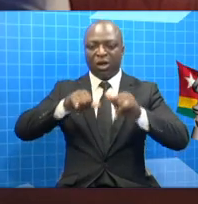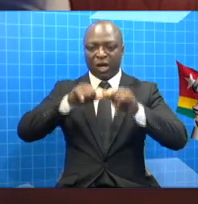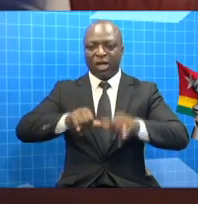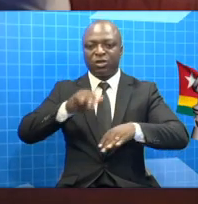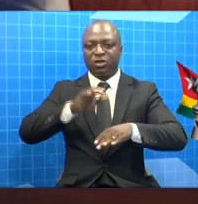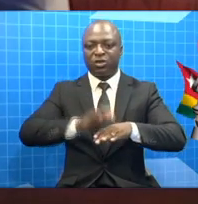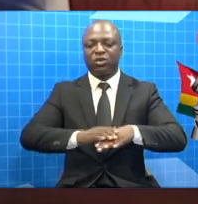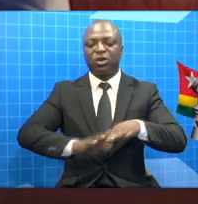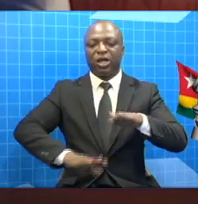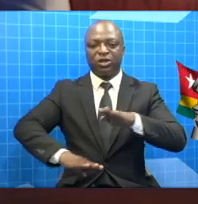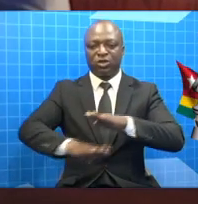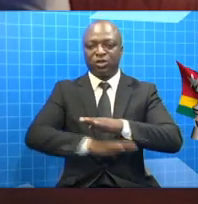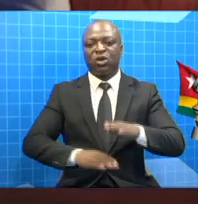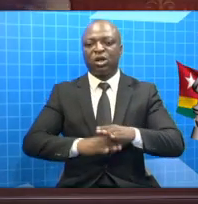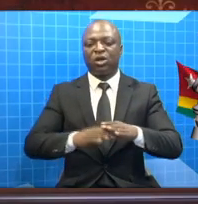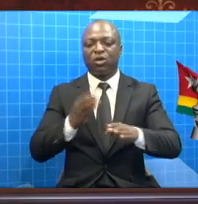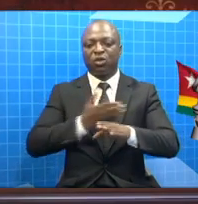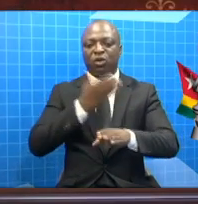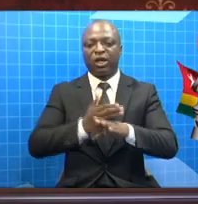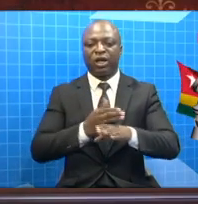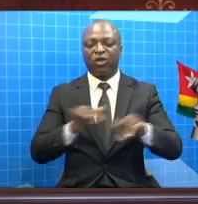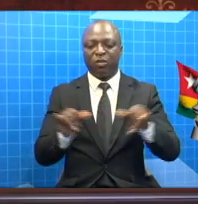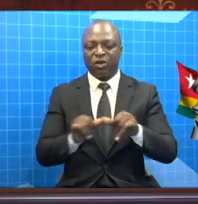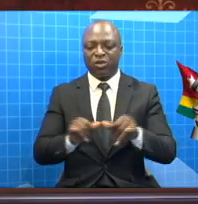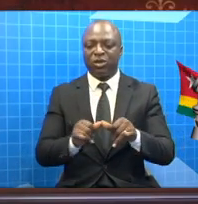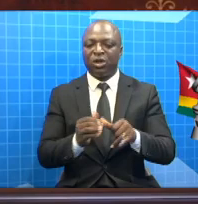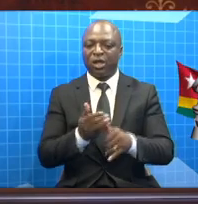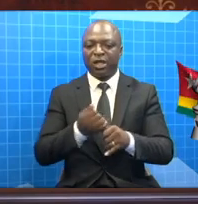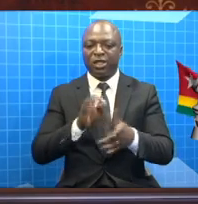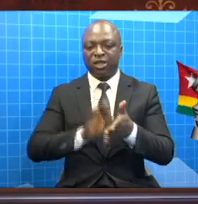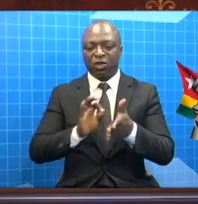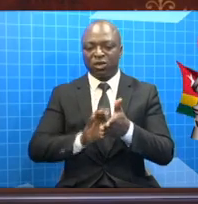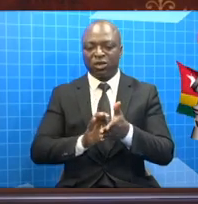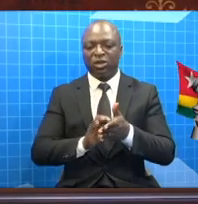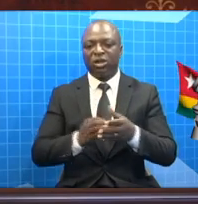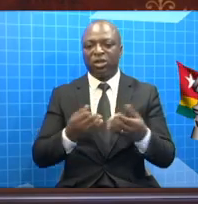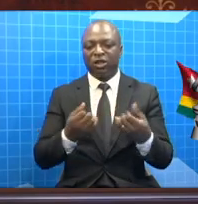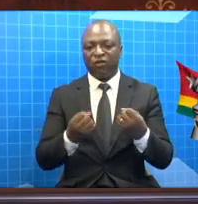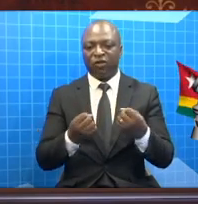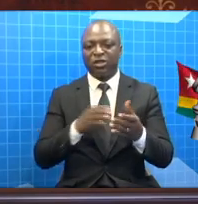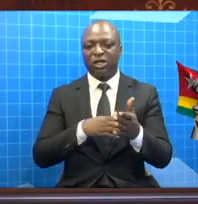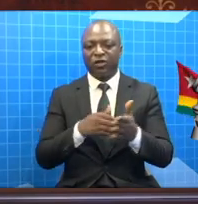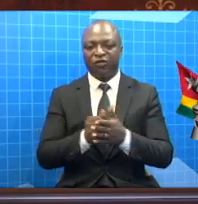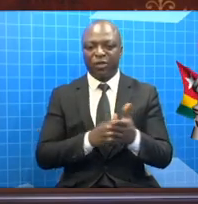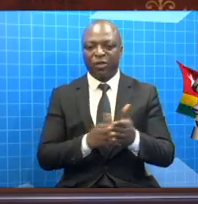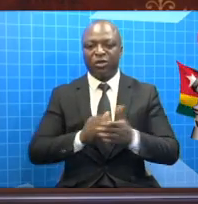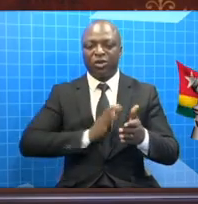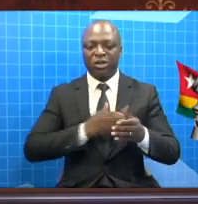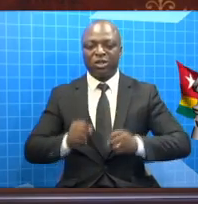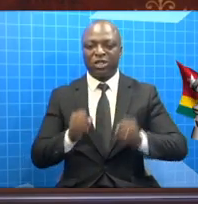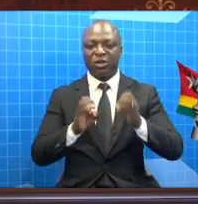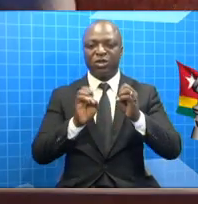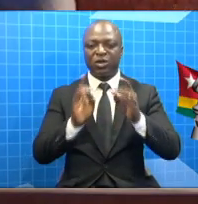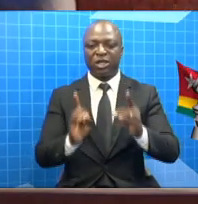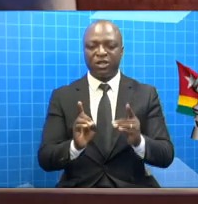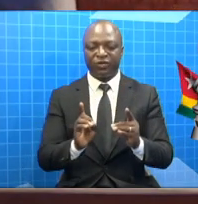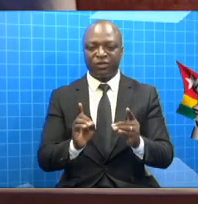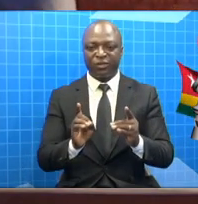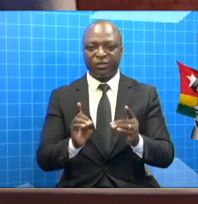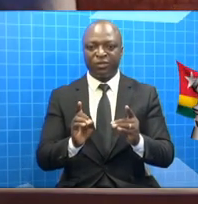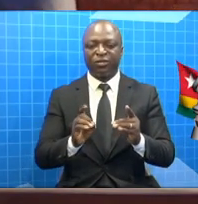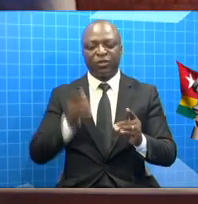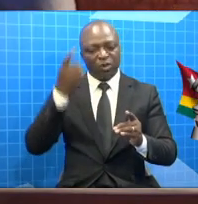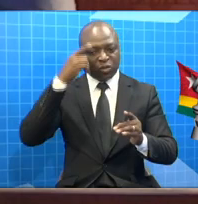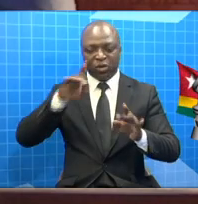sur un socle complet de mesures qui tient compte des forces et faiblesses de notre système éducatif